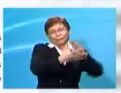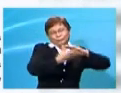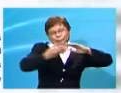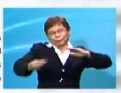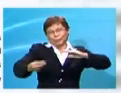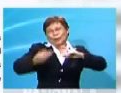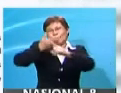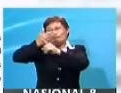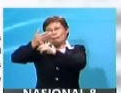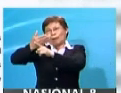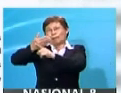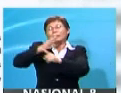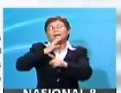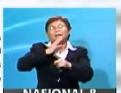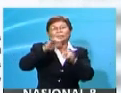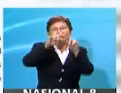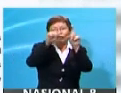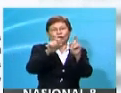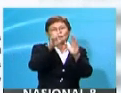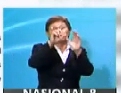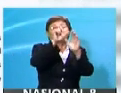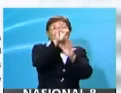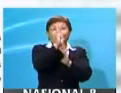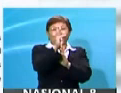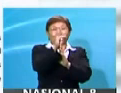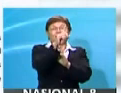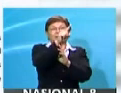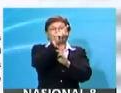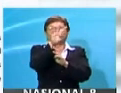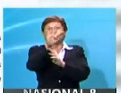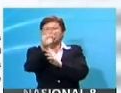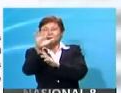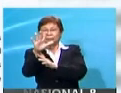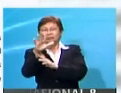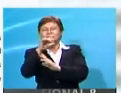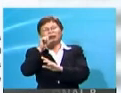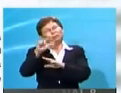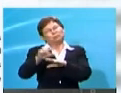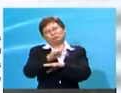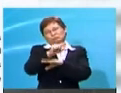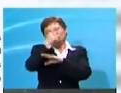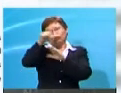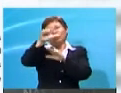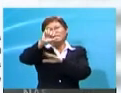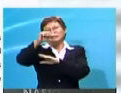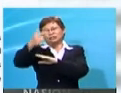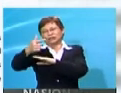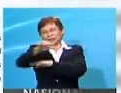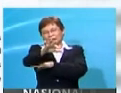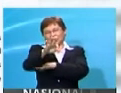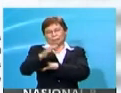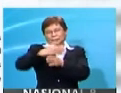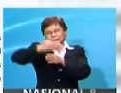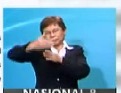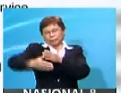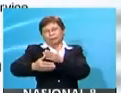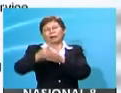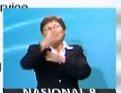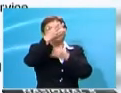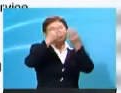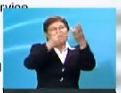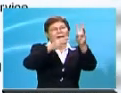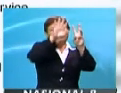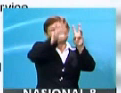penyingkiran yang disebut dalam fasalung 6 perkara 145 tidak terpakai kepada peguam besar yang dilantik selepas 16